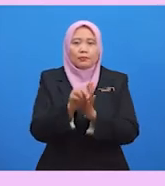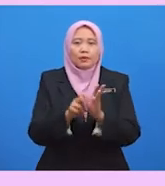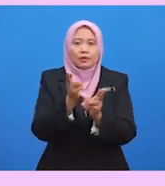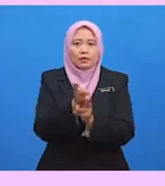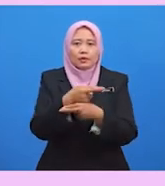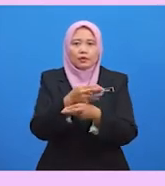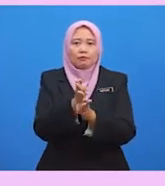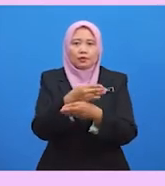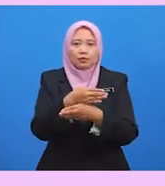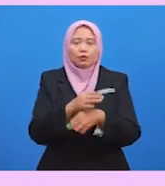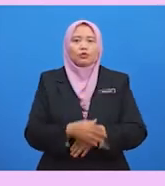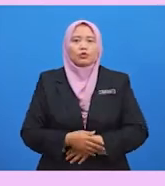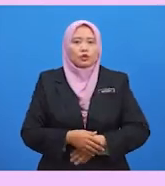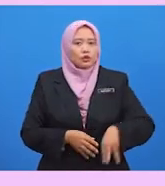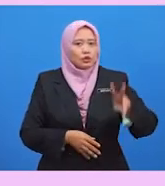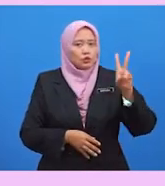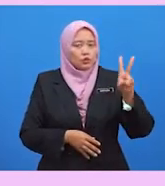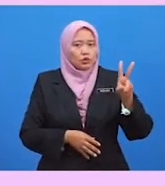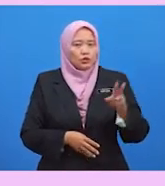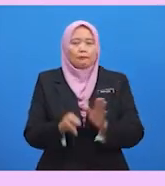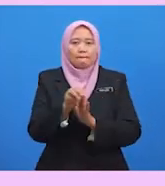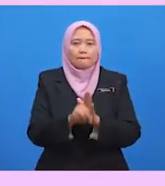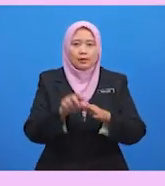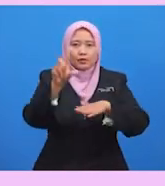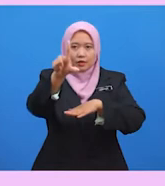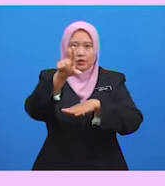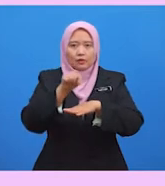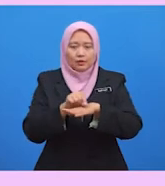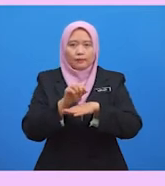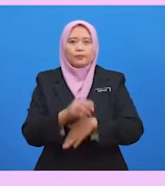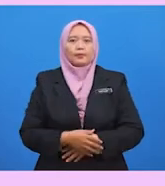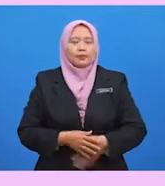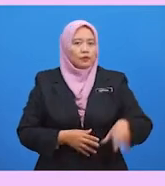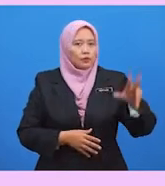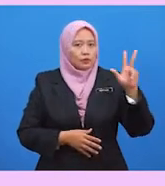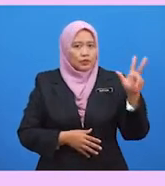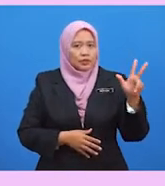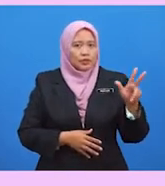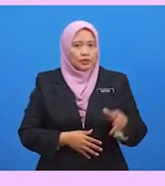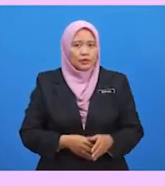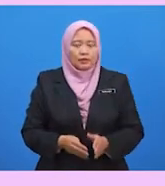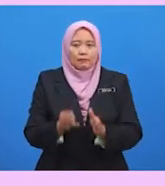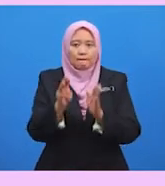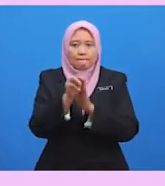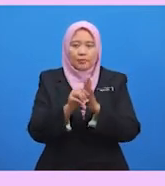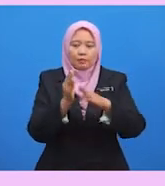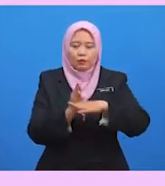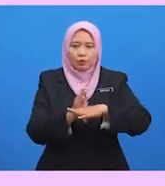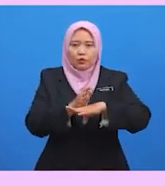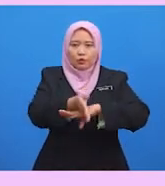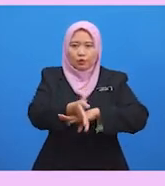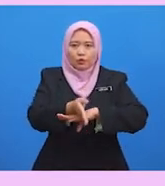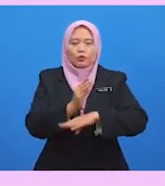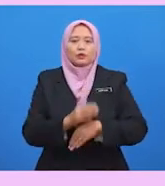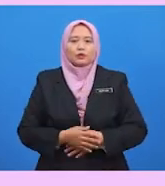bentuk. Kedua, mencetak. Ketiga, memotong. Dan